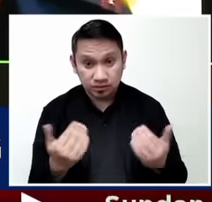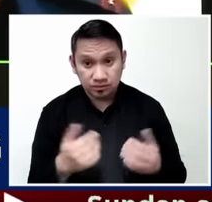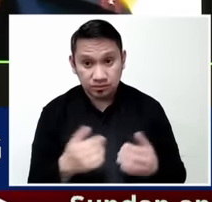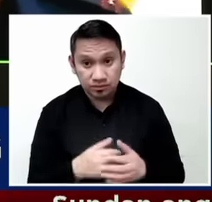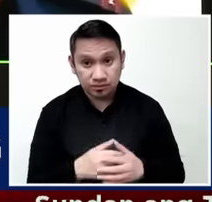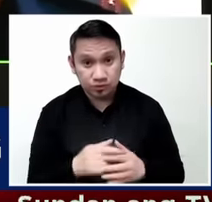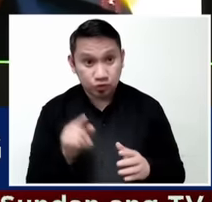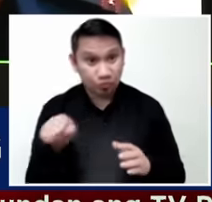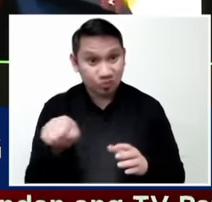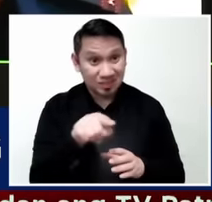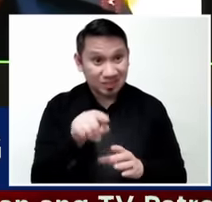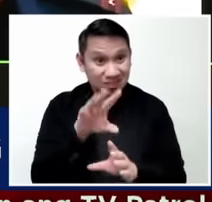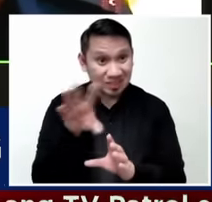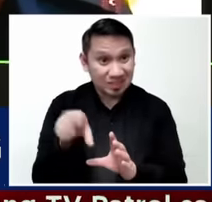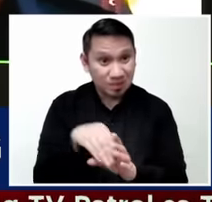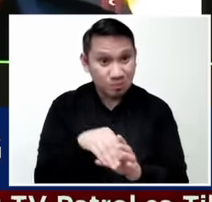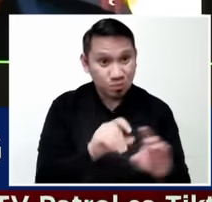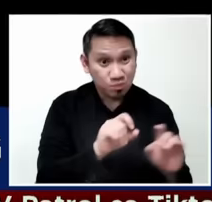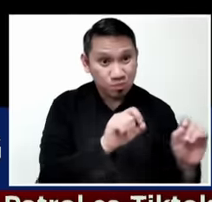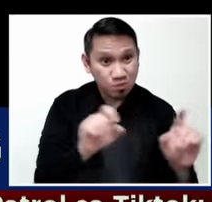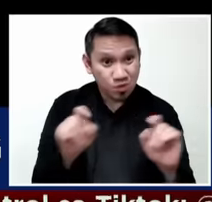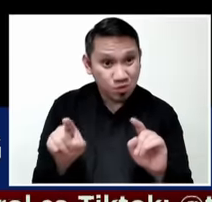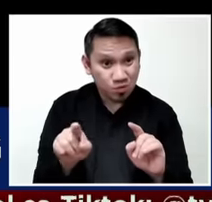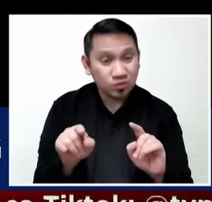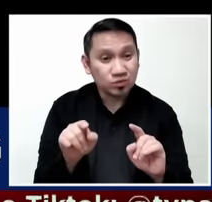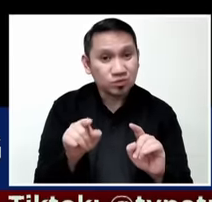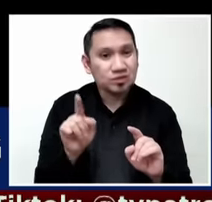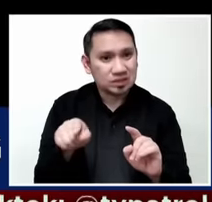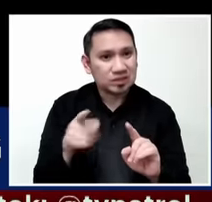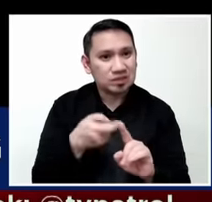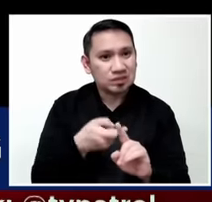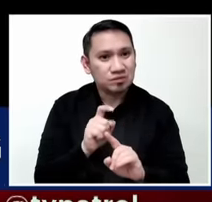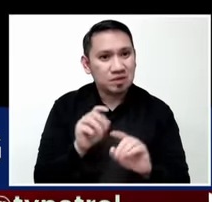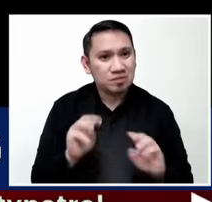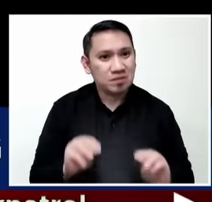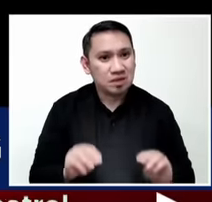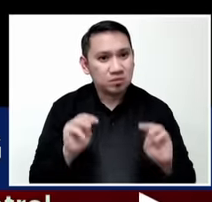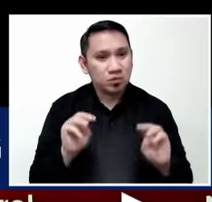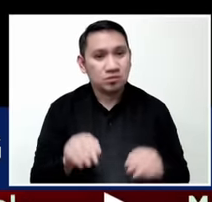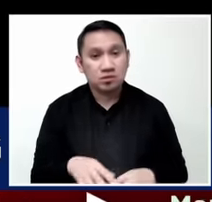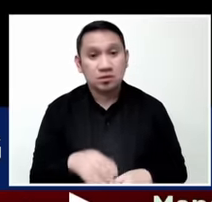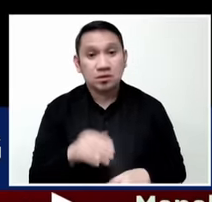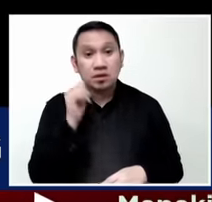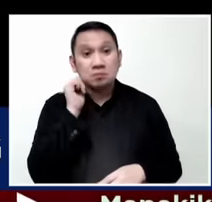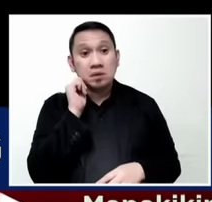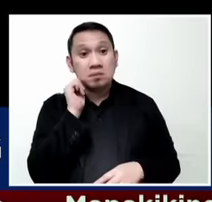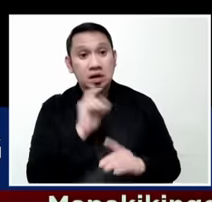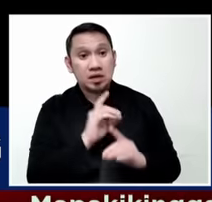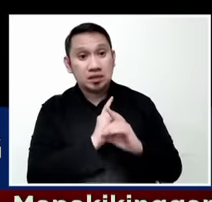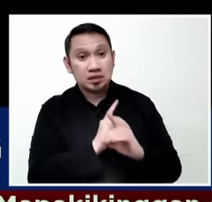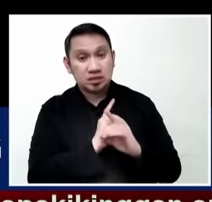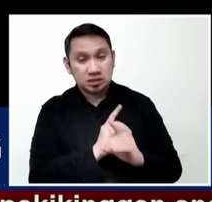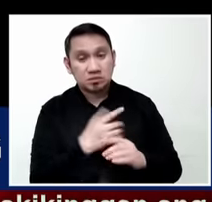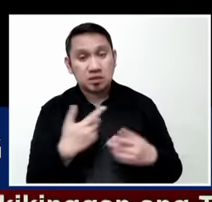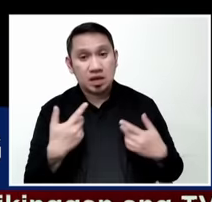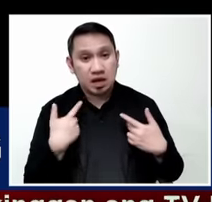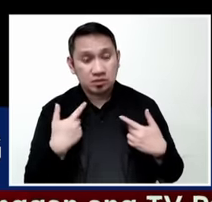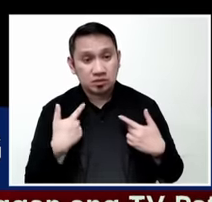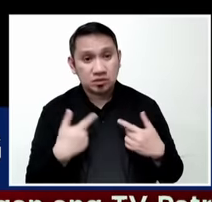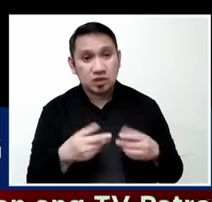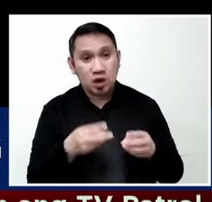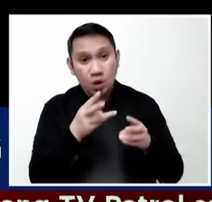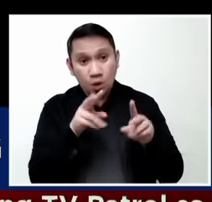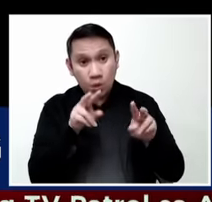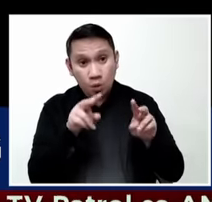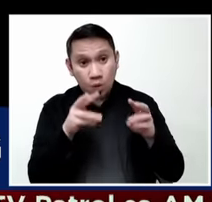involved ay mga taga Malapod. Depensa ng babae, nagsasagawa lang sila ng watchers training. Yeah, yun